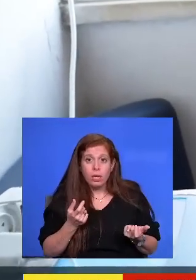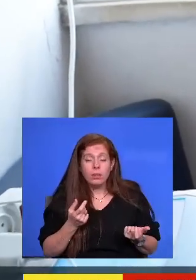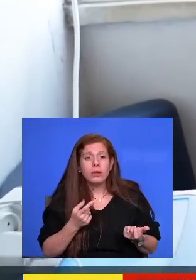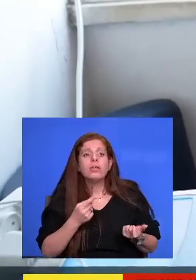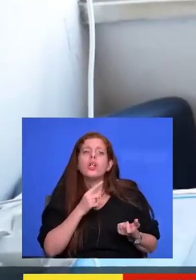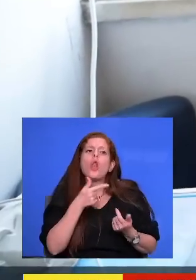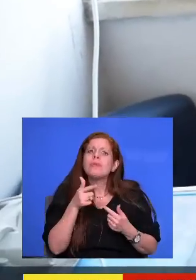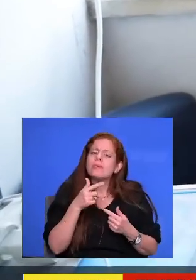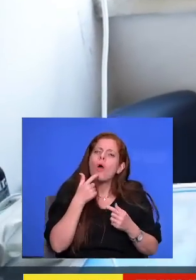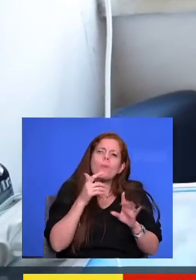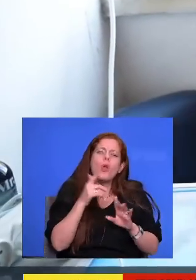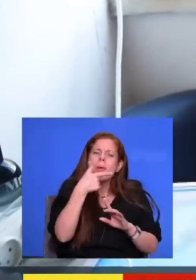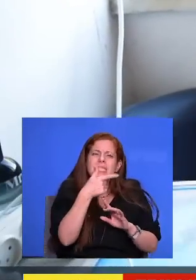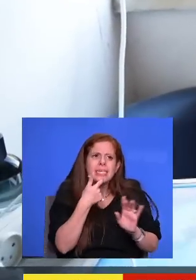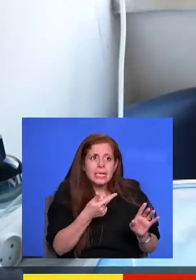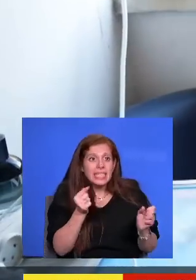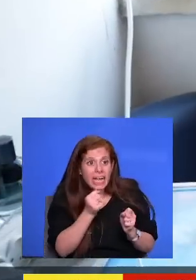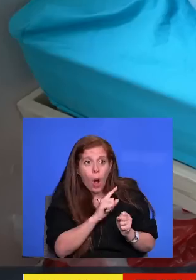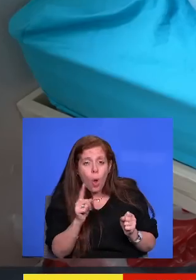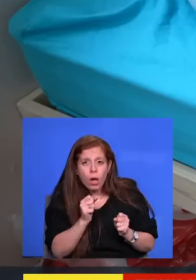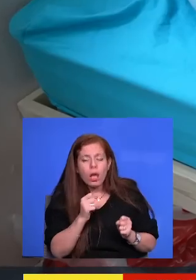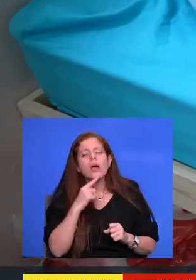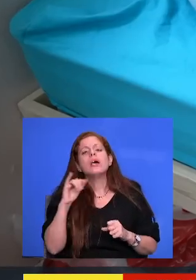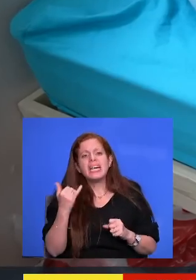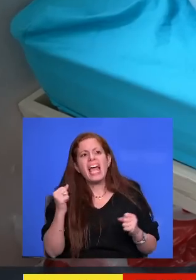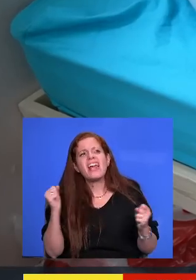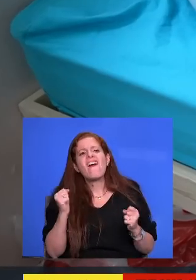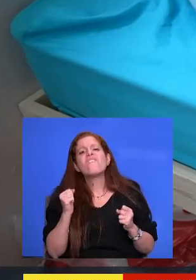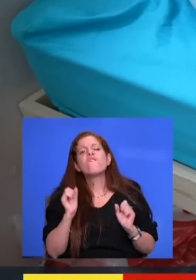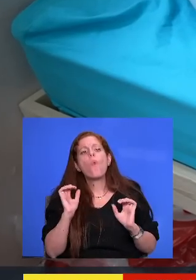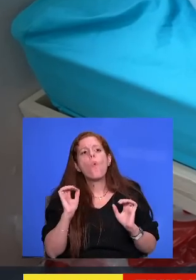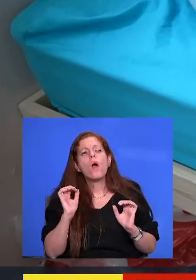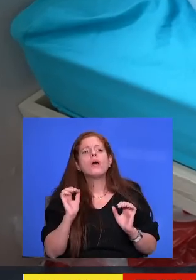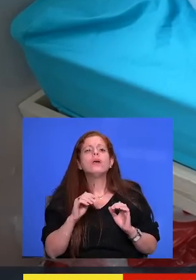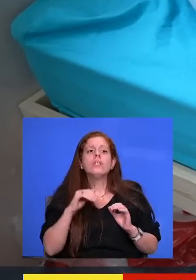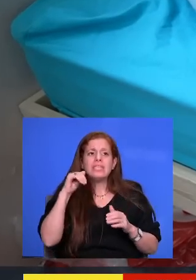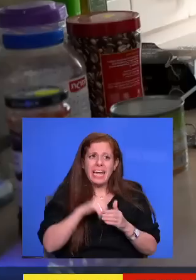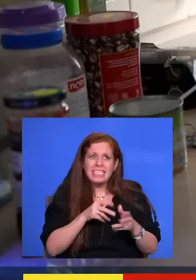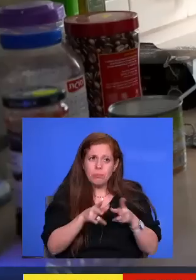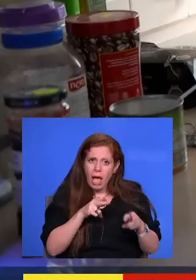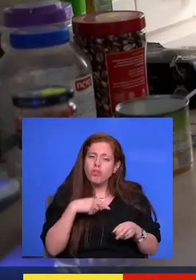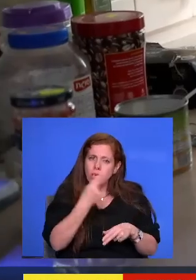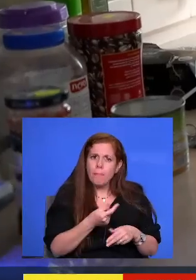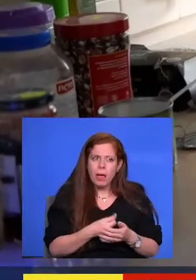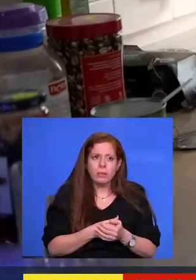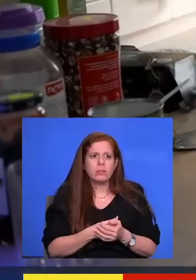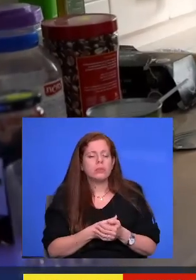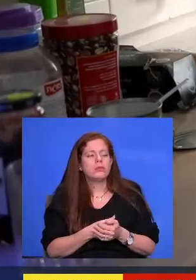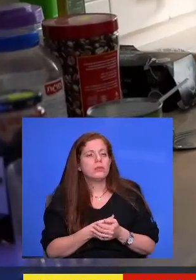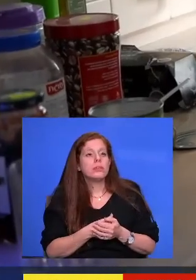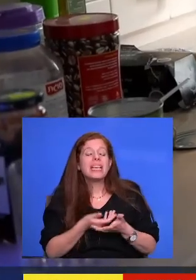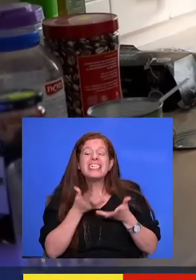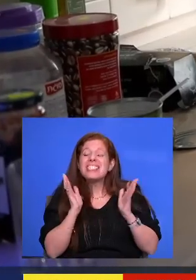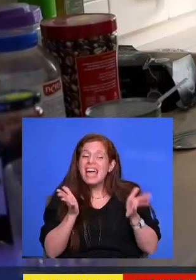רק לא קר, לא למצלמה. קר או לא קר, מיקי? כן, כפור. תכנס את זה בערכה שאני אמרתי. זה גיהנום.